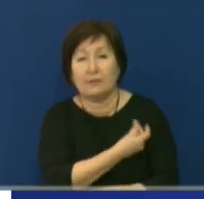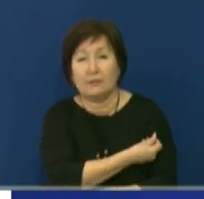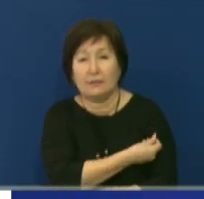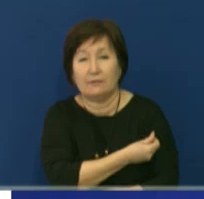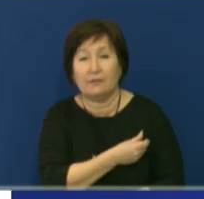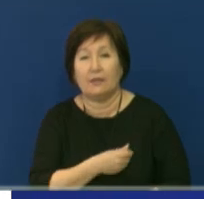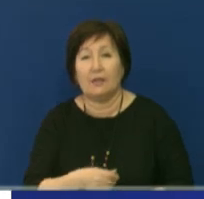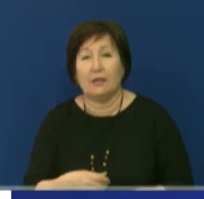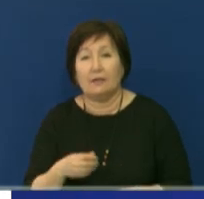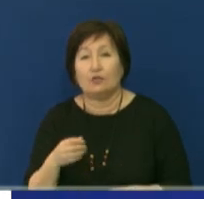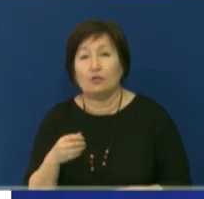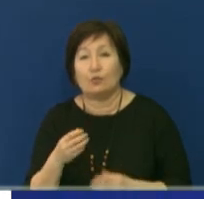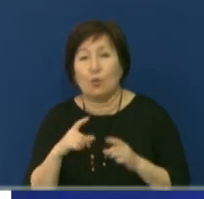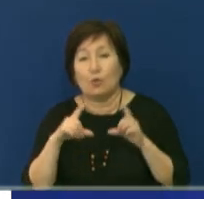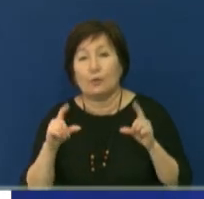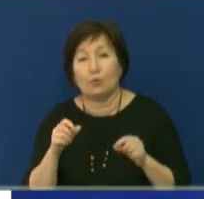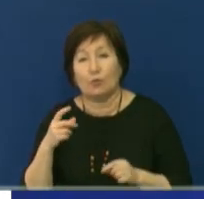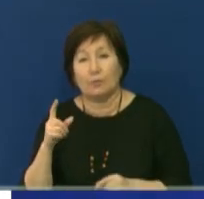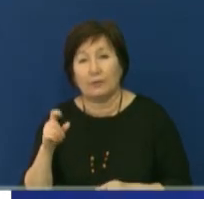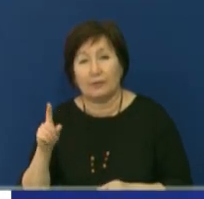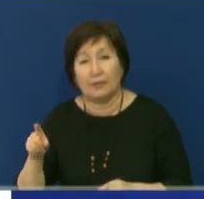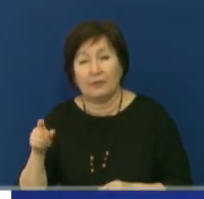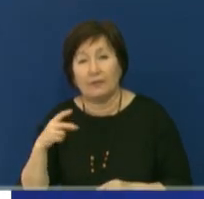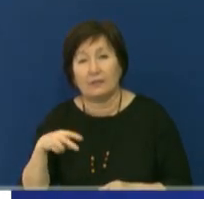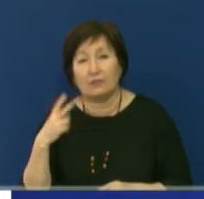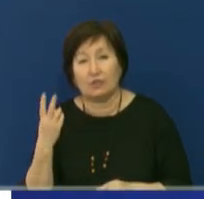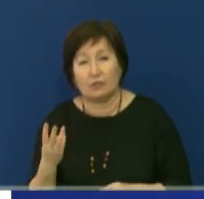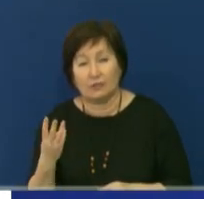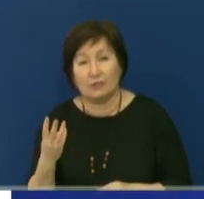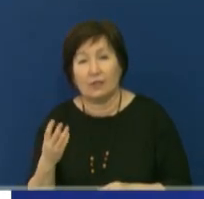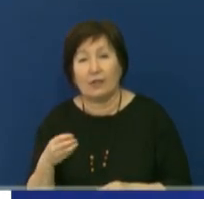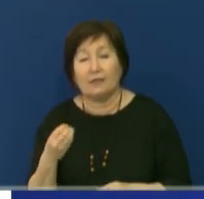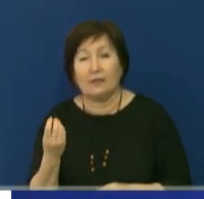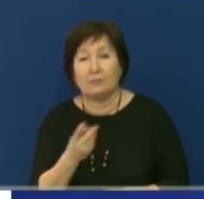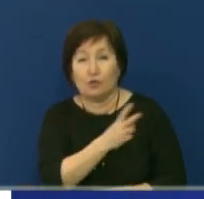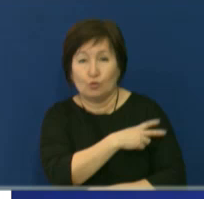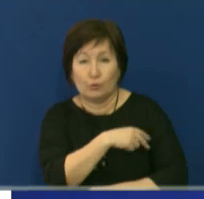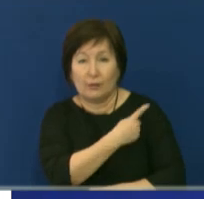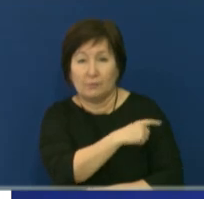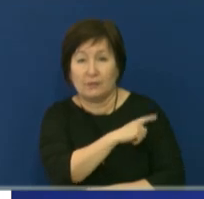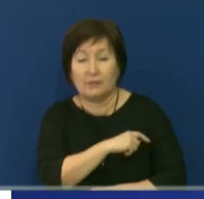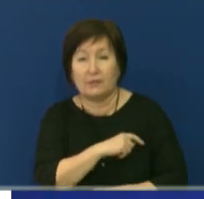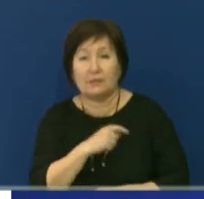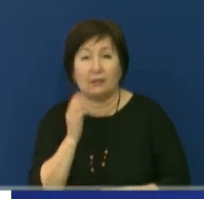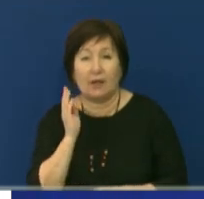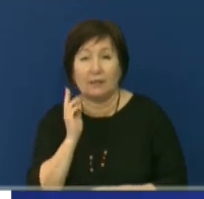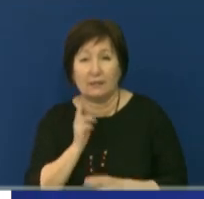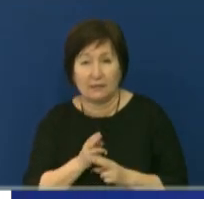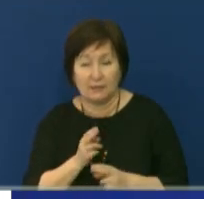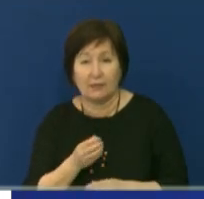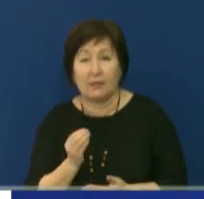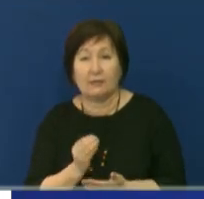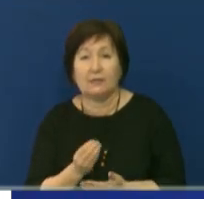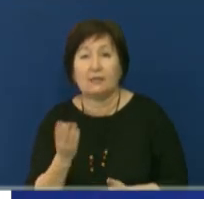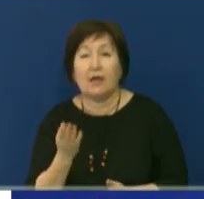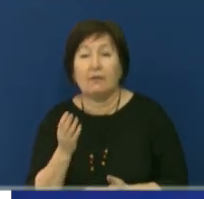медбике мен оған көмек көрсетіп тіркеуші қызметін атқаратын 2-ші медбике бар. 2-ші вакцинация пункті әрине емхананың өзінде,